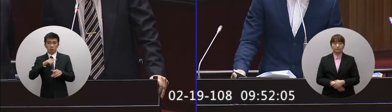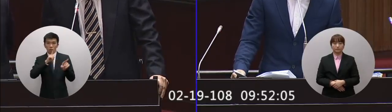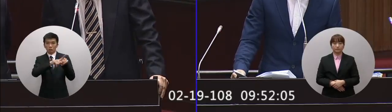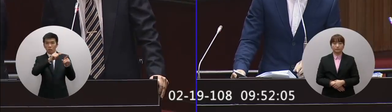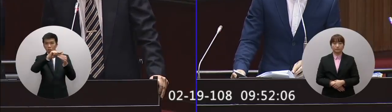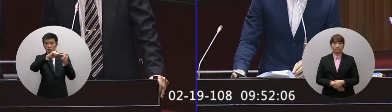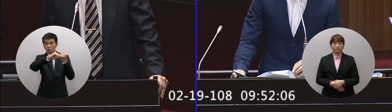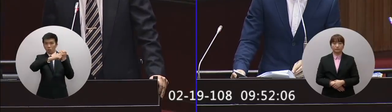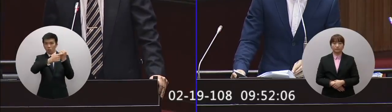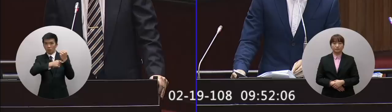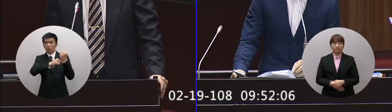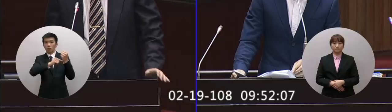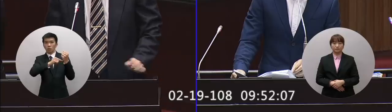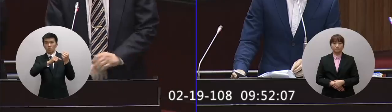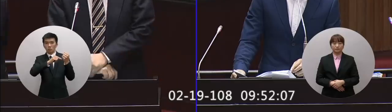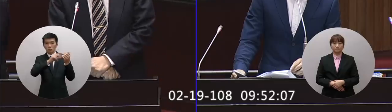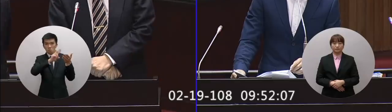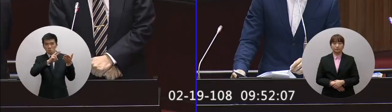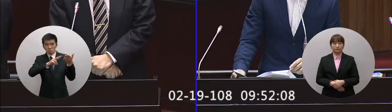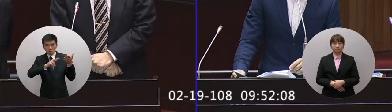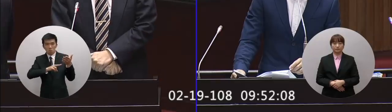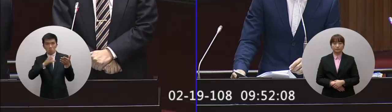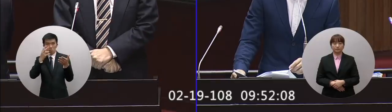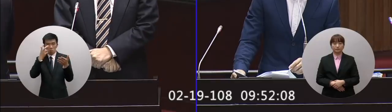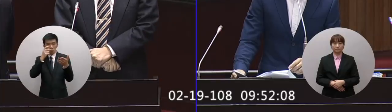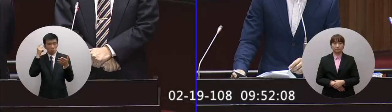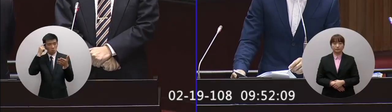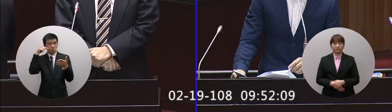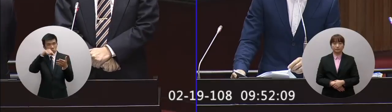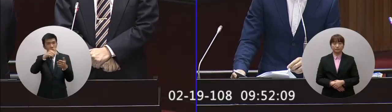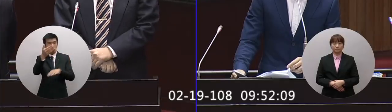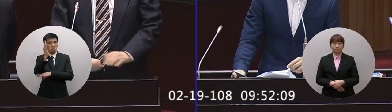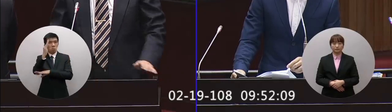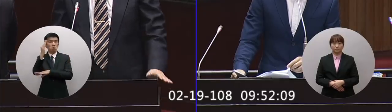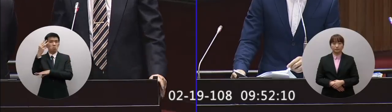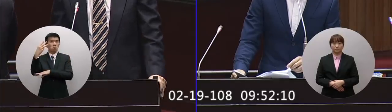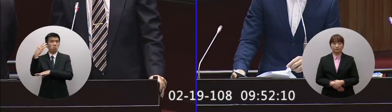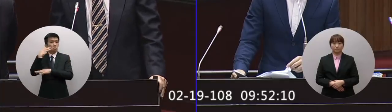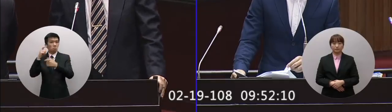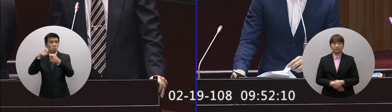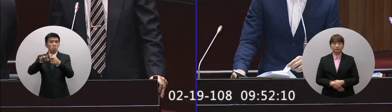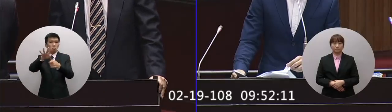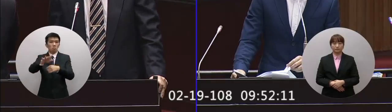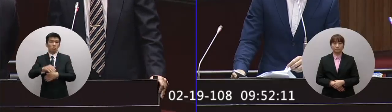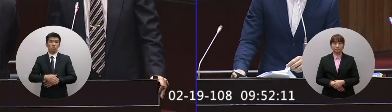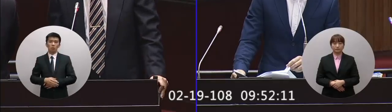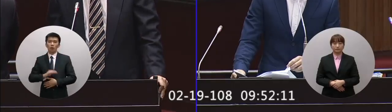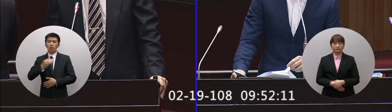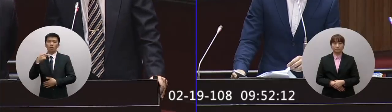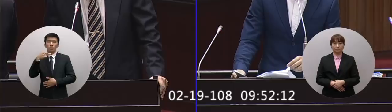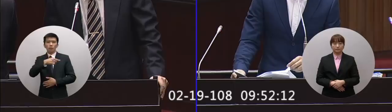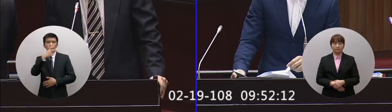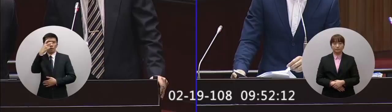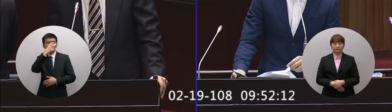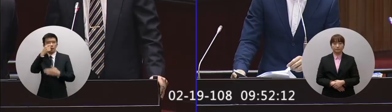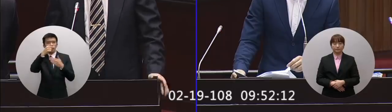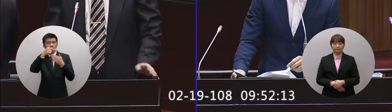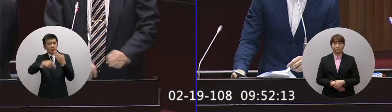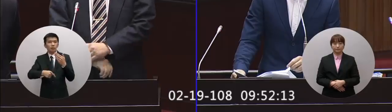例确实是有政治议题的协商，可是那个监督门槛很低很